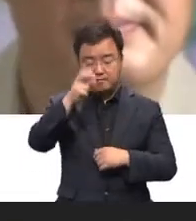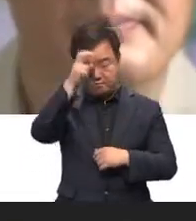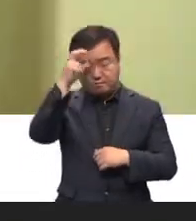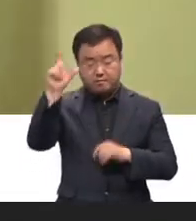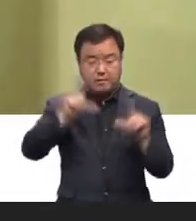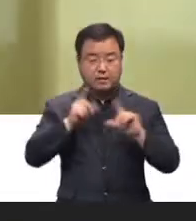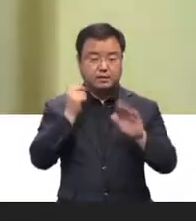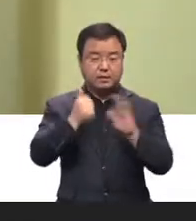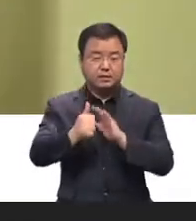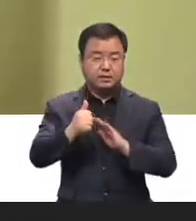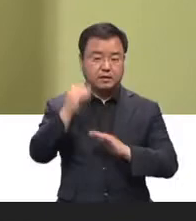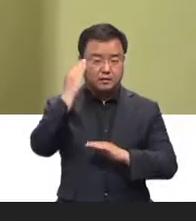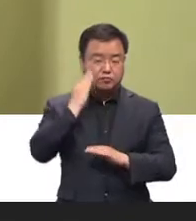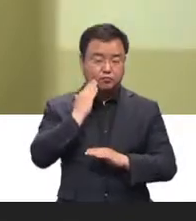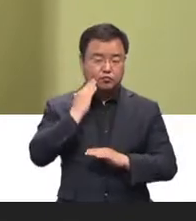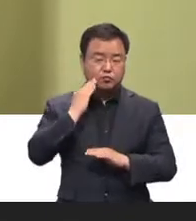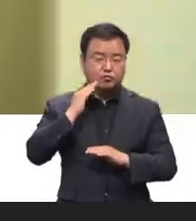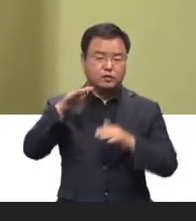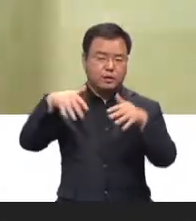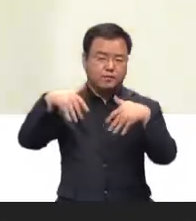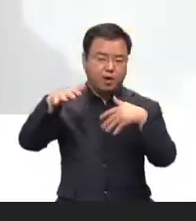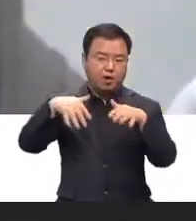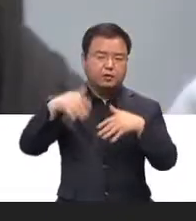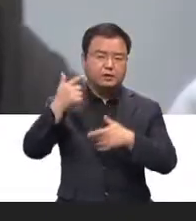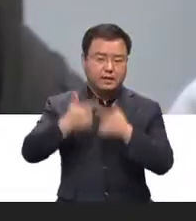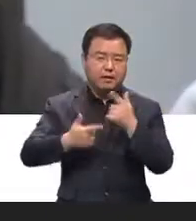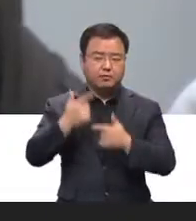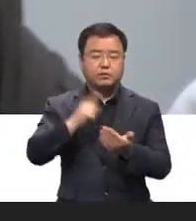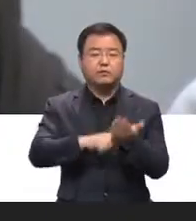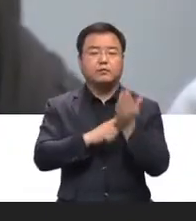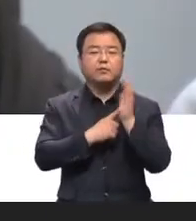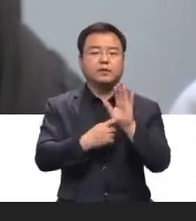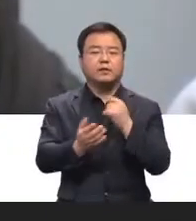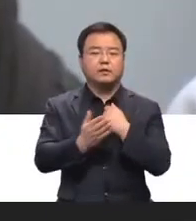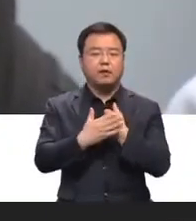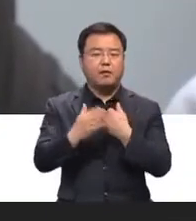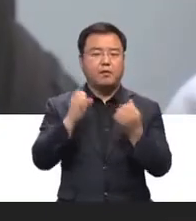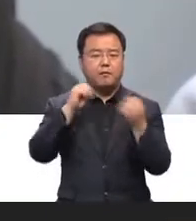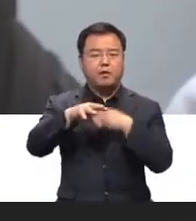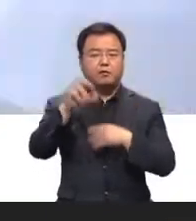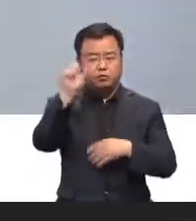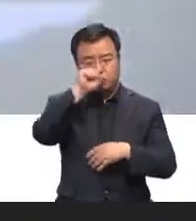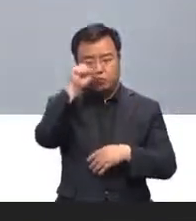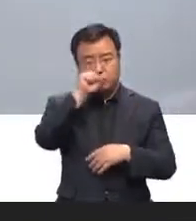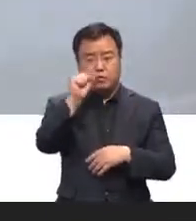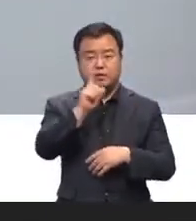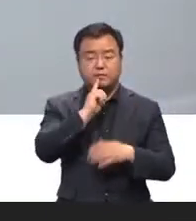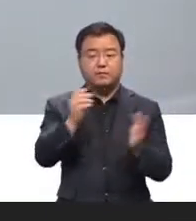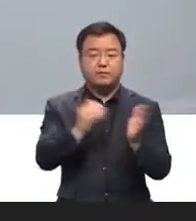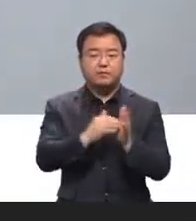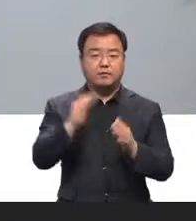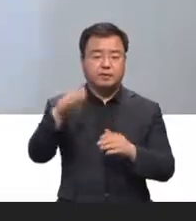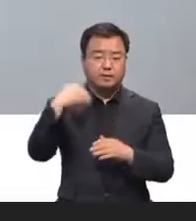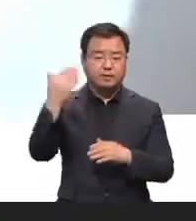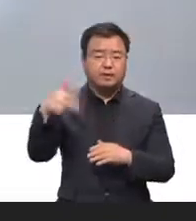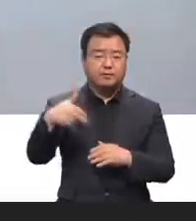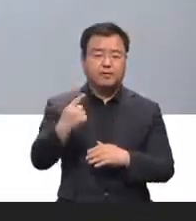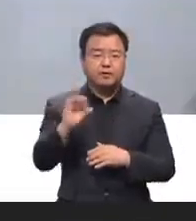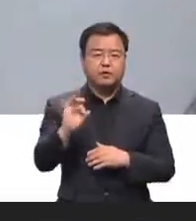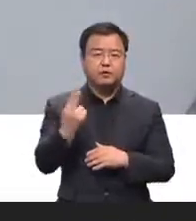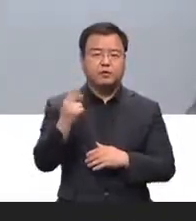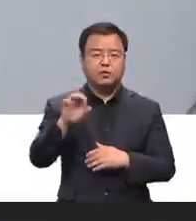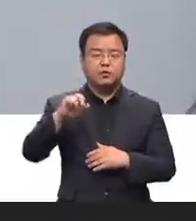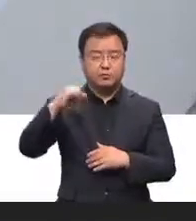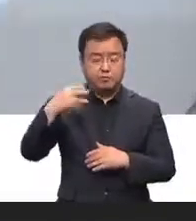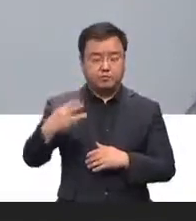버드나무 뭐 이 노래를 선 씨가 부르니까 예 북한 관객들의 굉장히 호응을 했다고 합니다 그리고 이제 조용필 씨가 그 겨울의 찻